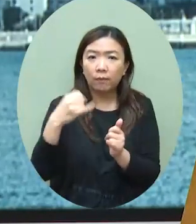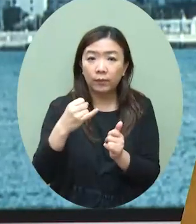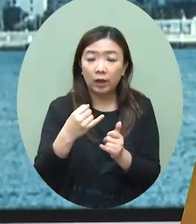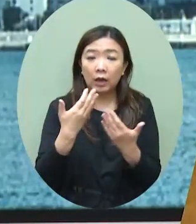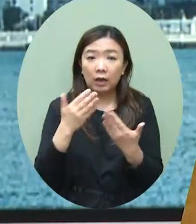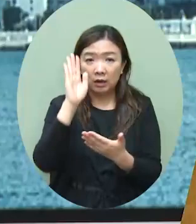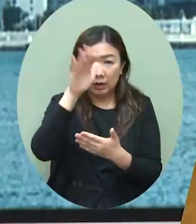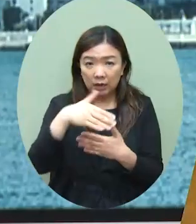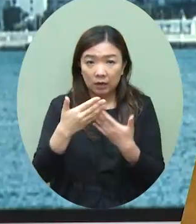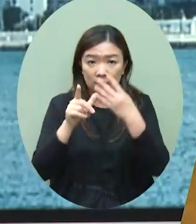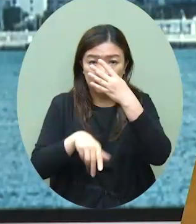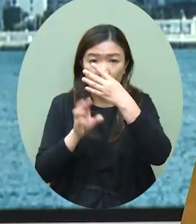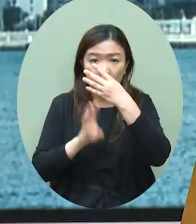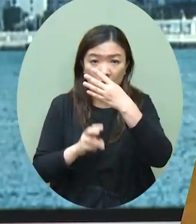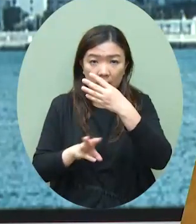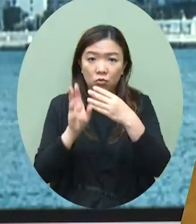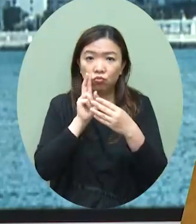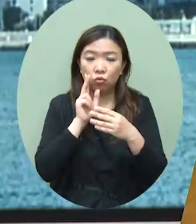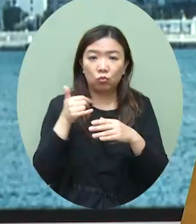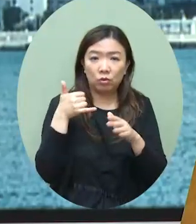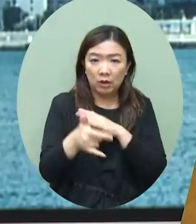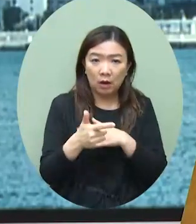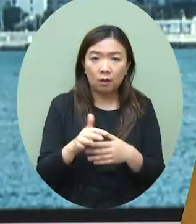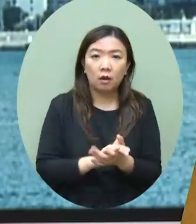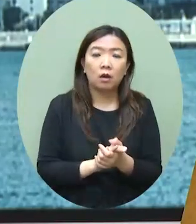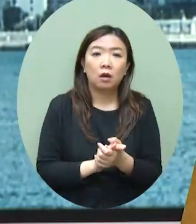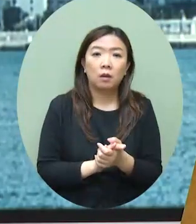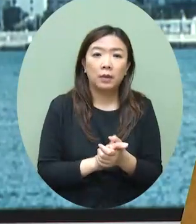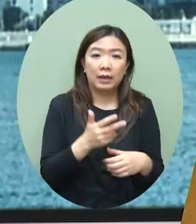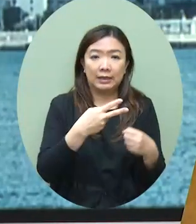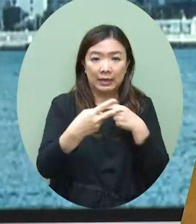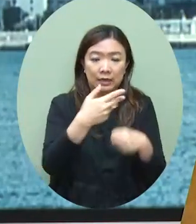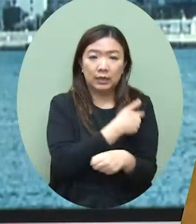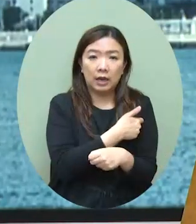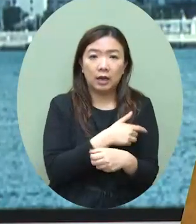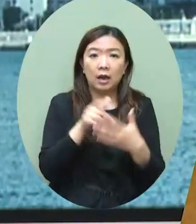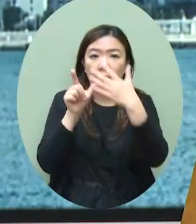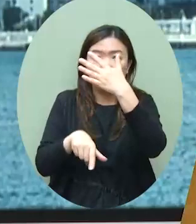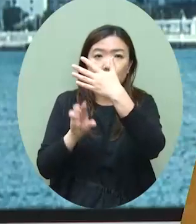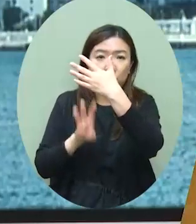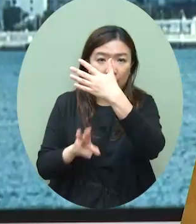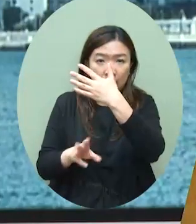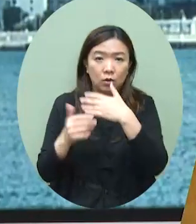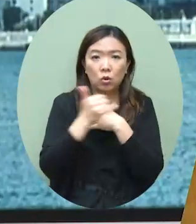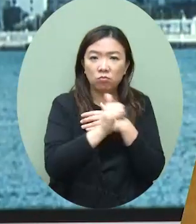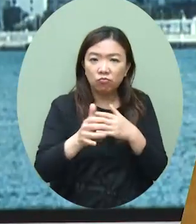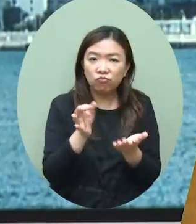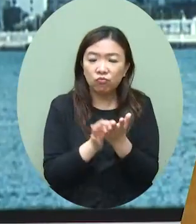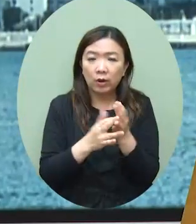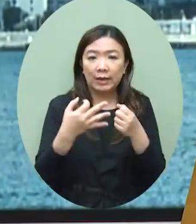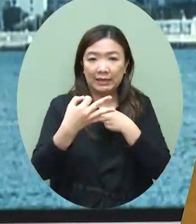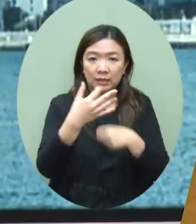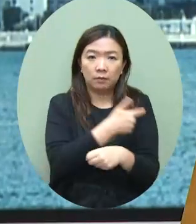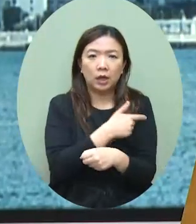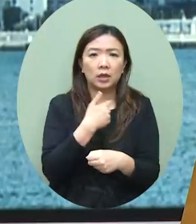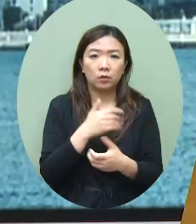苗通行證係需要第2針，5月底咧疫苗通行證係需要第3針。咁如果有啲市民